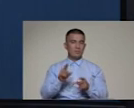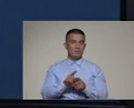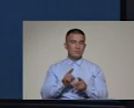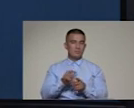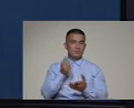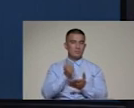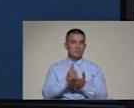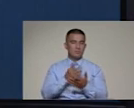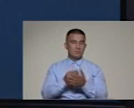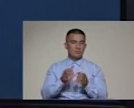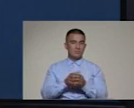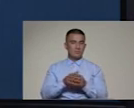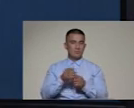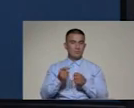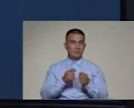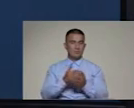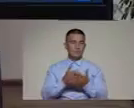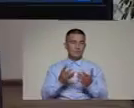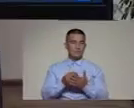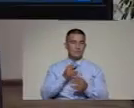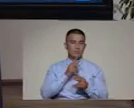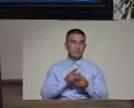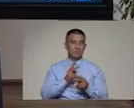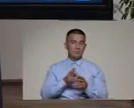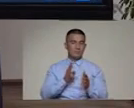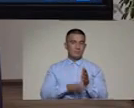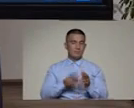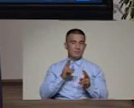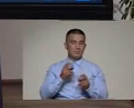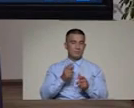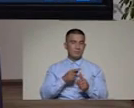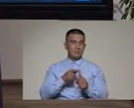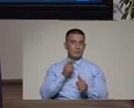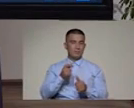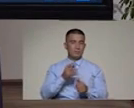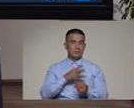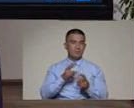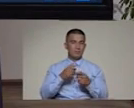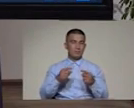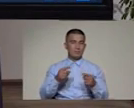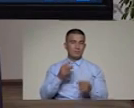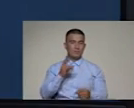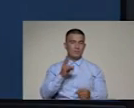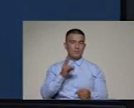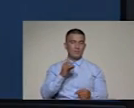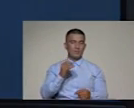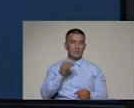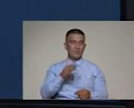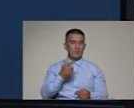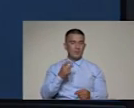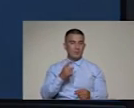bosh guruhcha elementlari aynan metalmaslar hisoblanib, ular nodir gazlar yoki inert gazlar deb